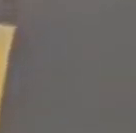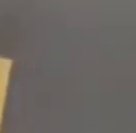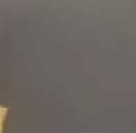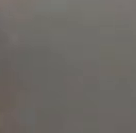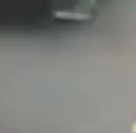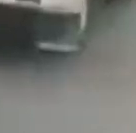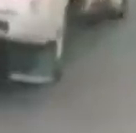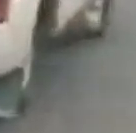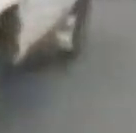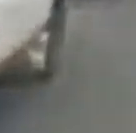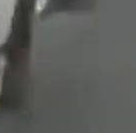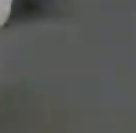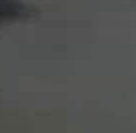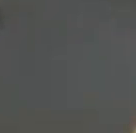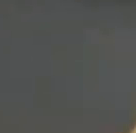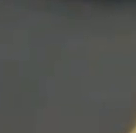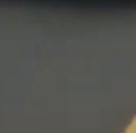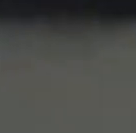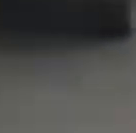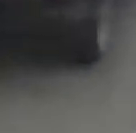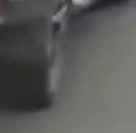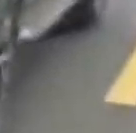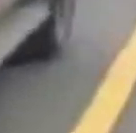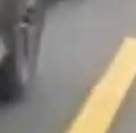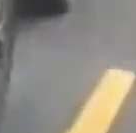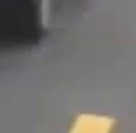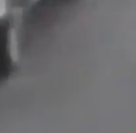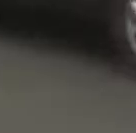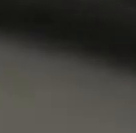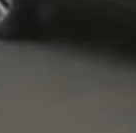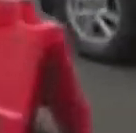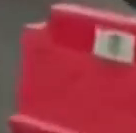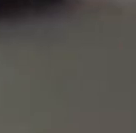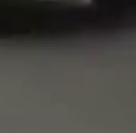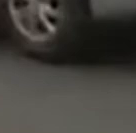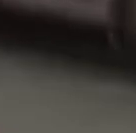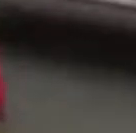jalan di kawasan Puncak macet akibat banyaknya kendaraan warga yang hendak berwisata